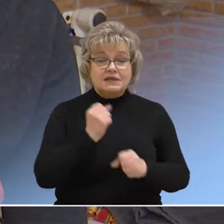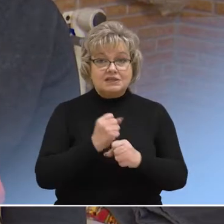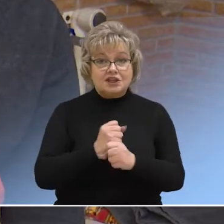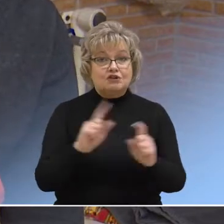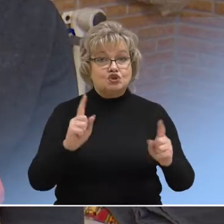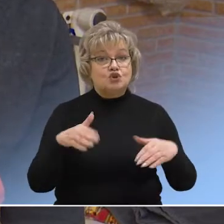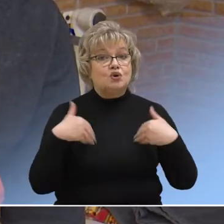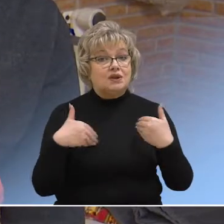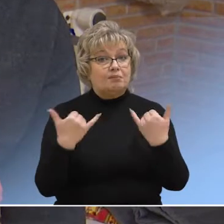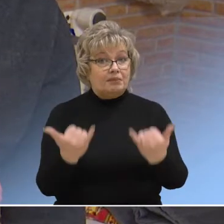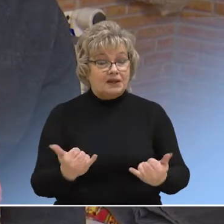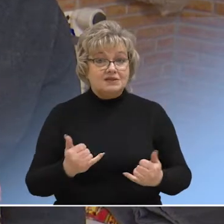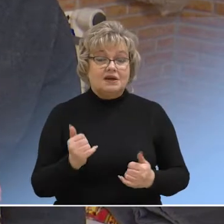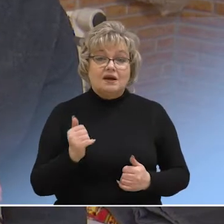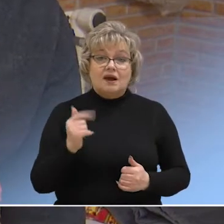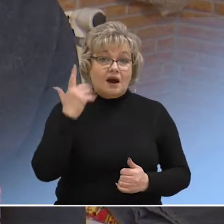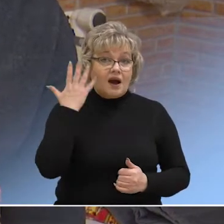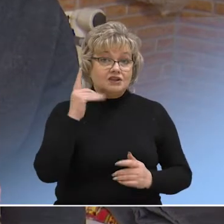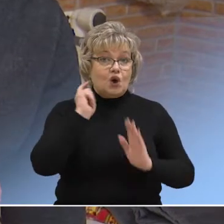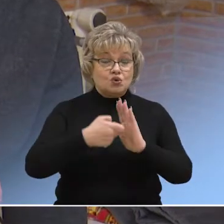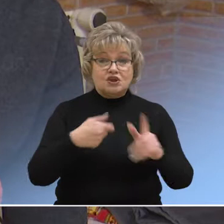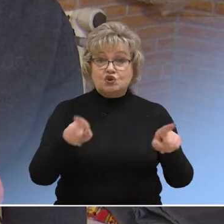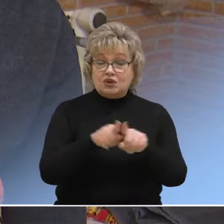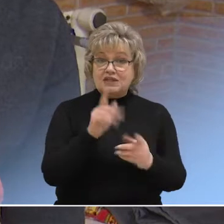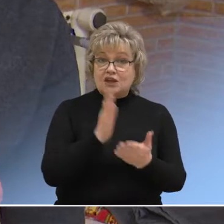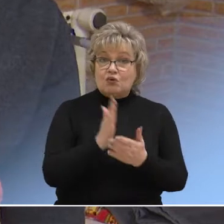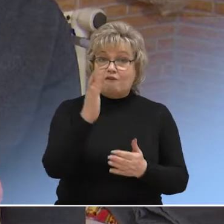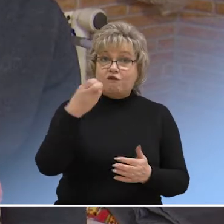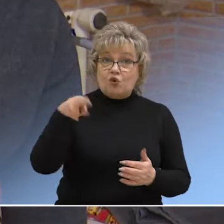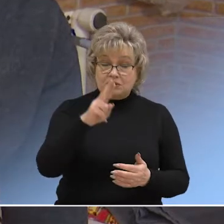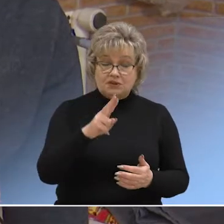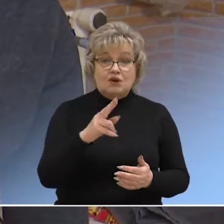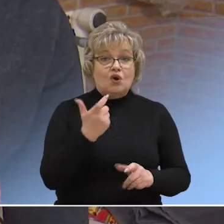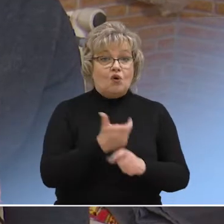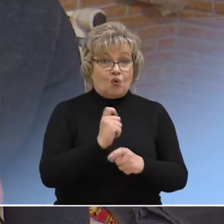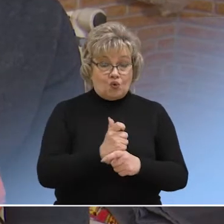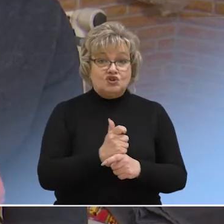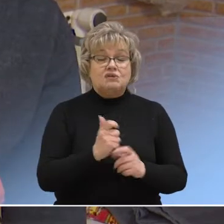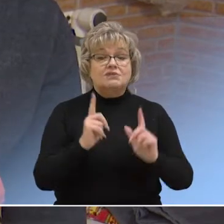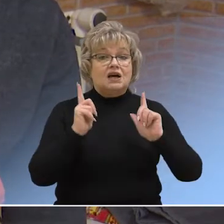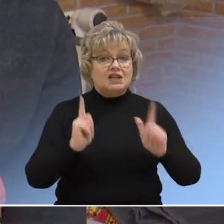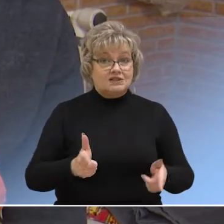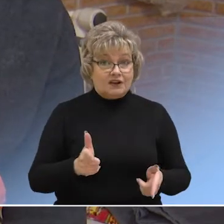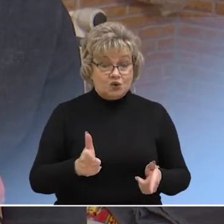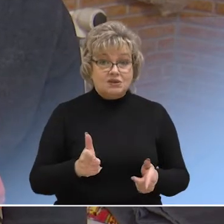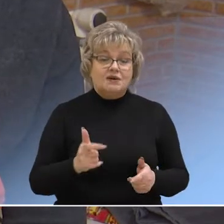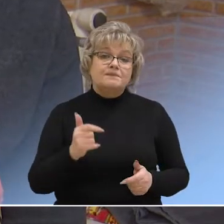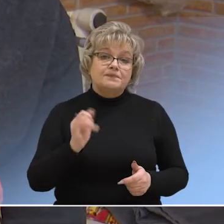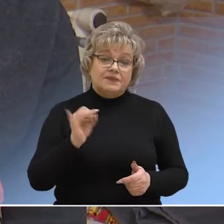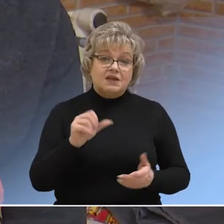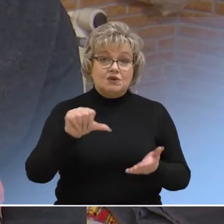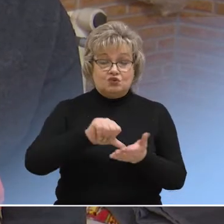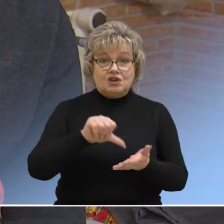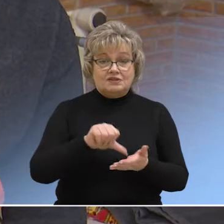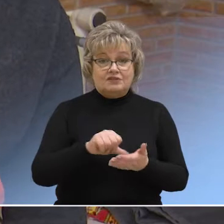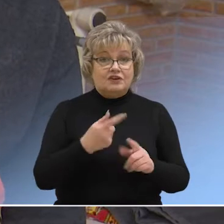что-то. Вот, и когда узнала, что такой фонд есть, и, ну, прям очень, очень отозвалось, очень хотелось принять участие в